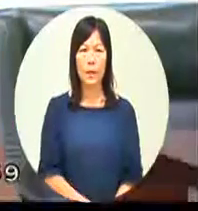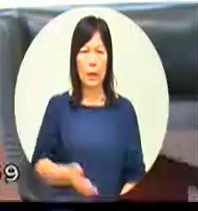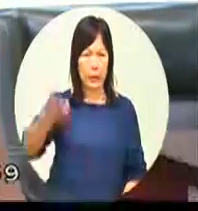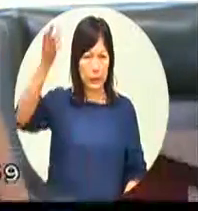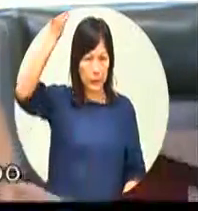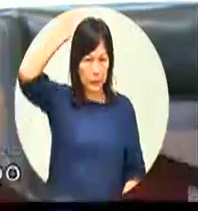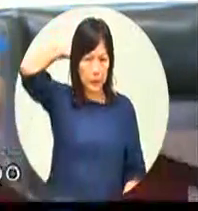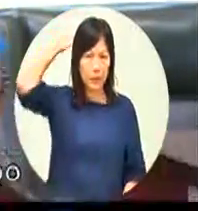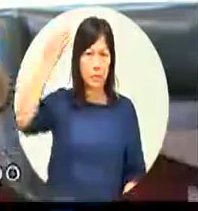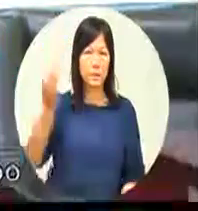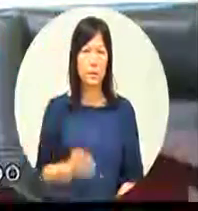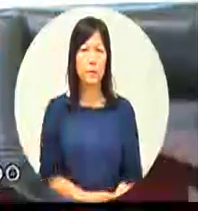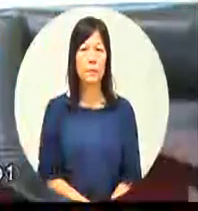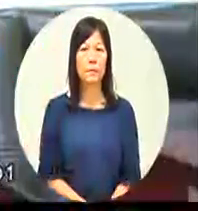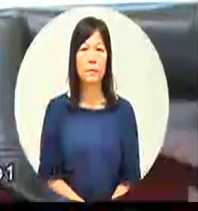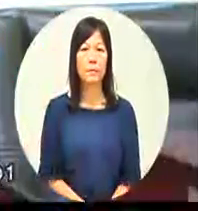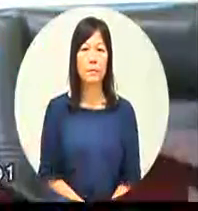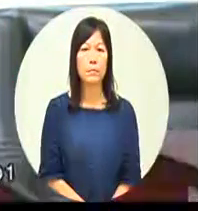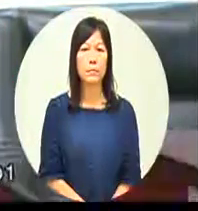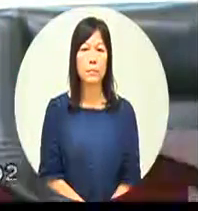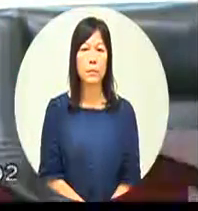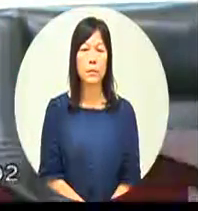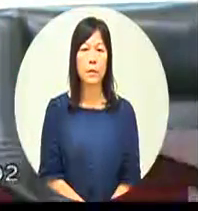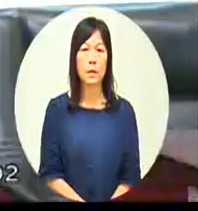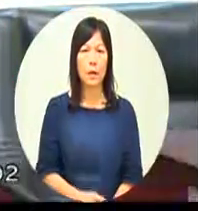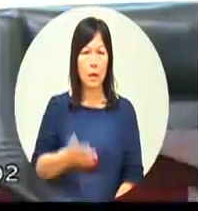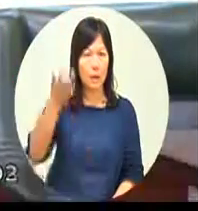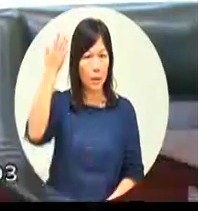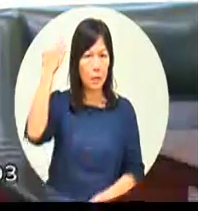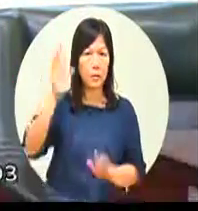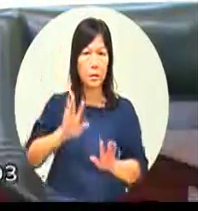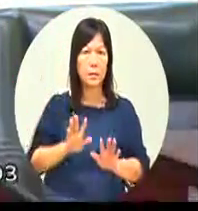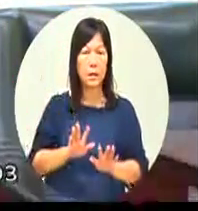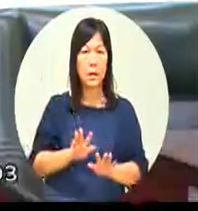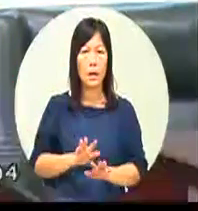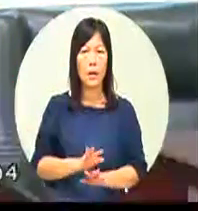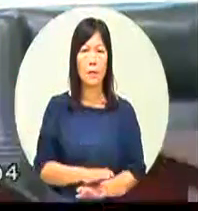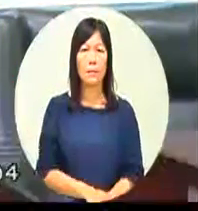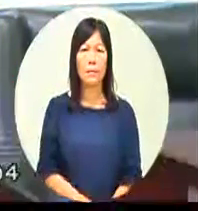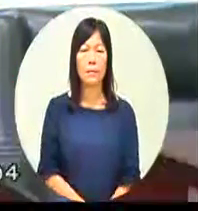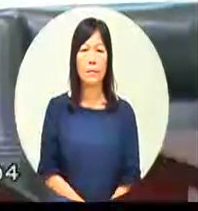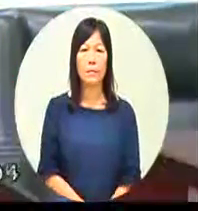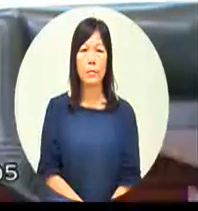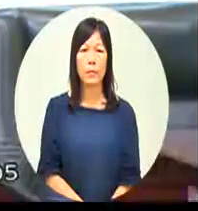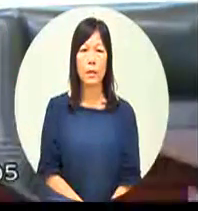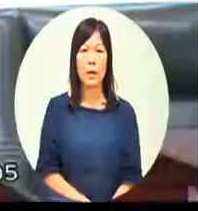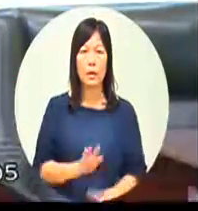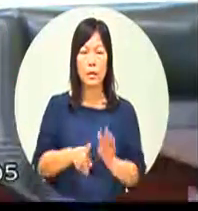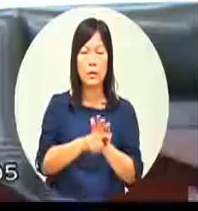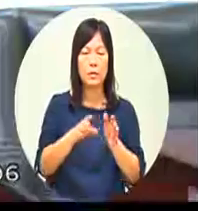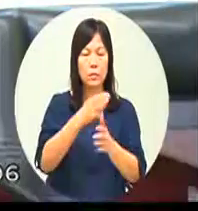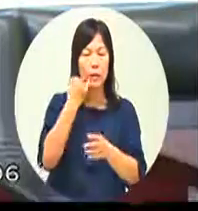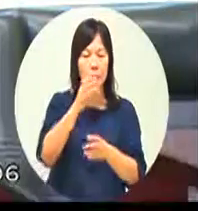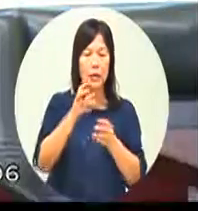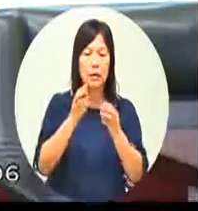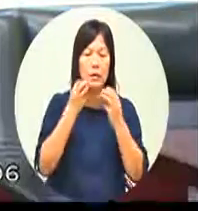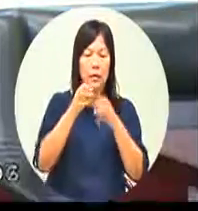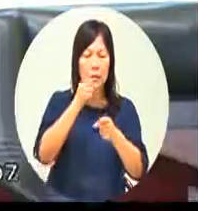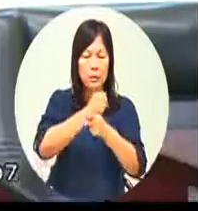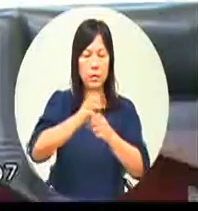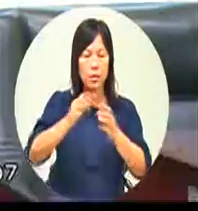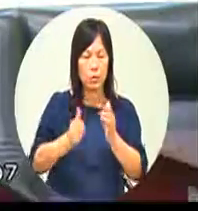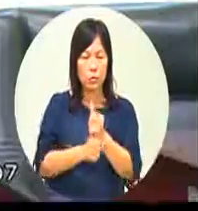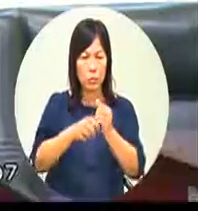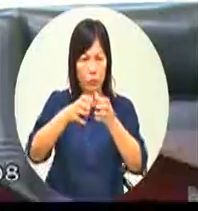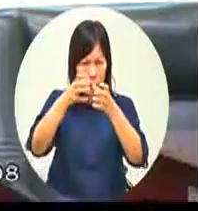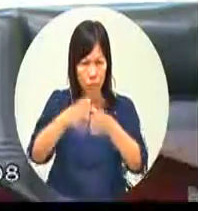啊，类似讲，今麦目前我们以前是等于说营建署盖的嘛，好，等